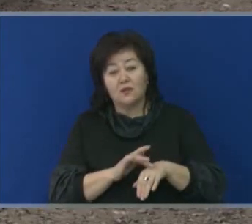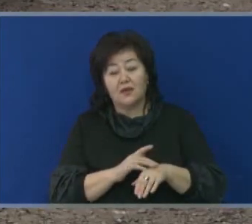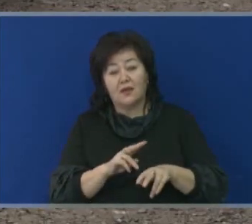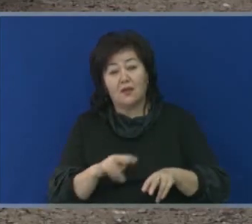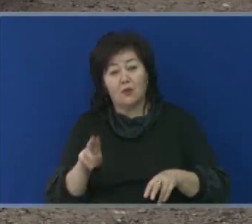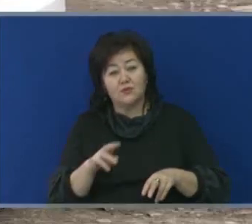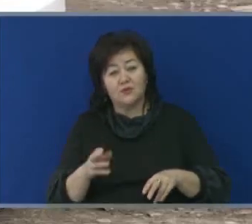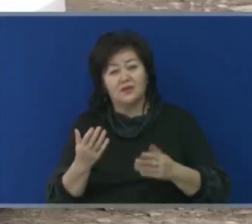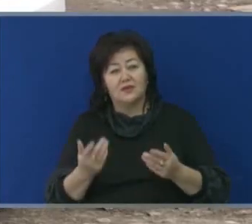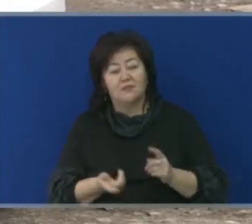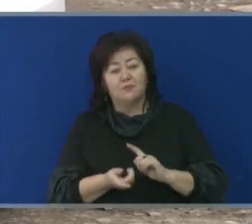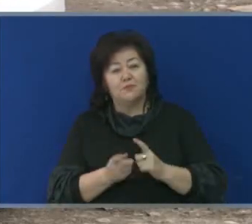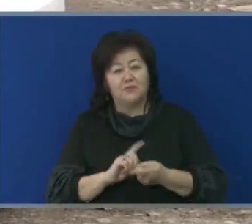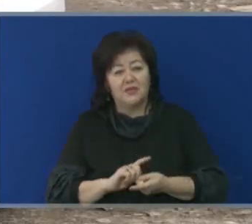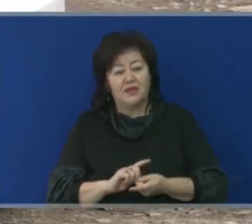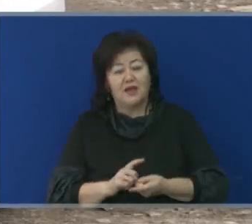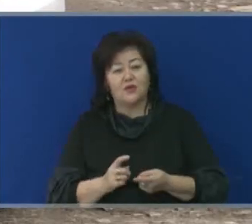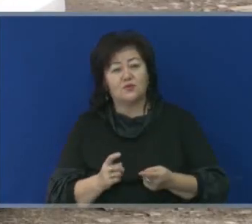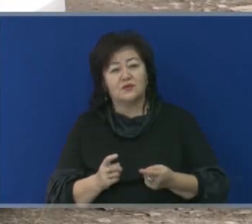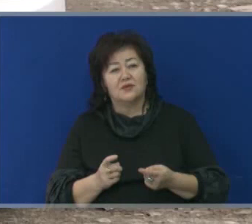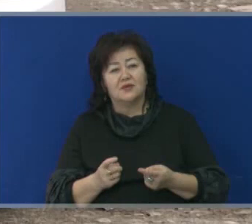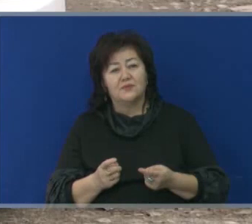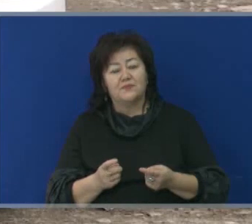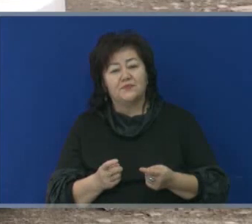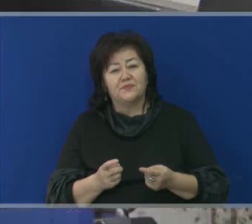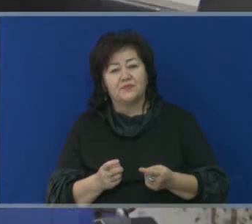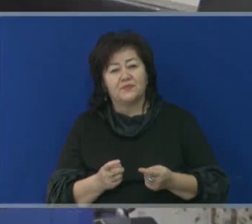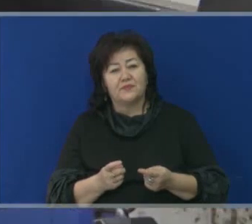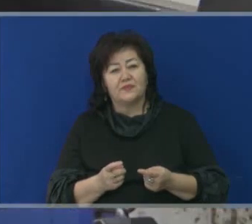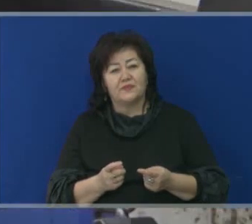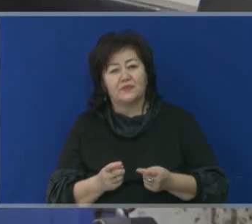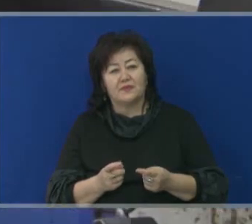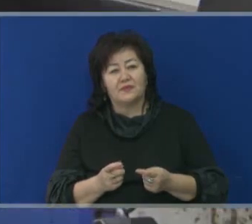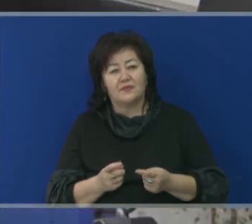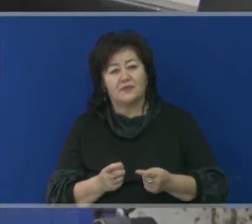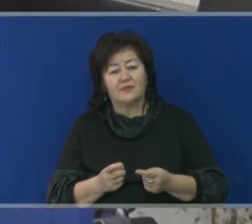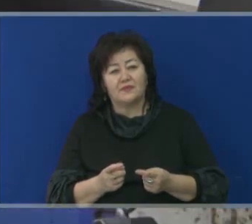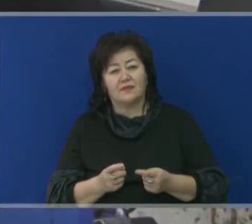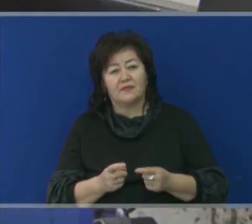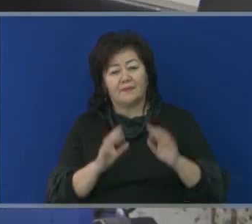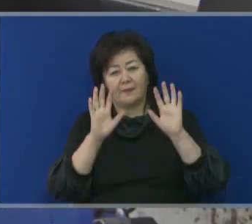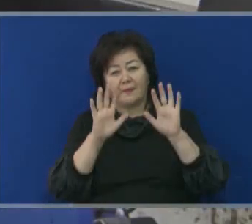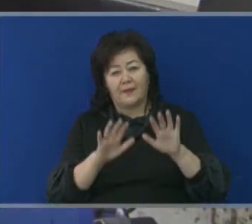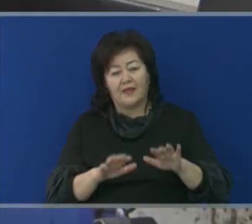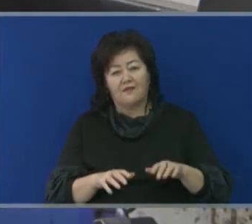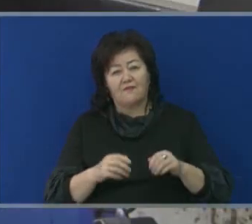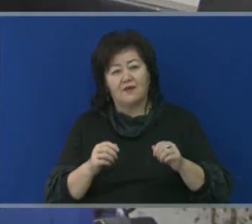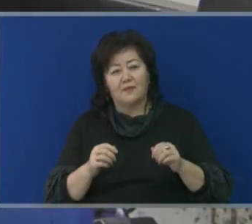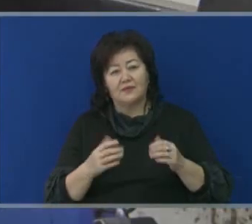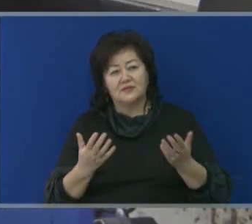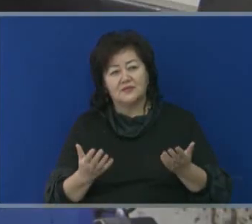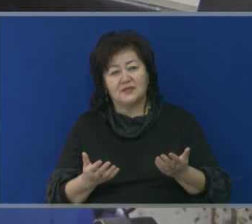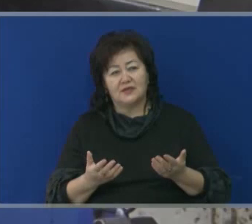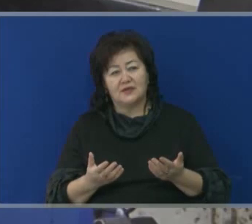летнюю резину на зимнюю. В шиномонтажных мастерских образовался ажиотаж. Потому что выпал снег, на улице минусовая